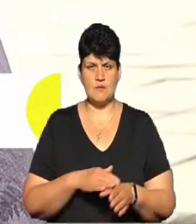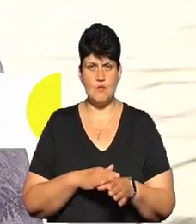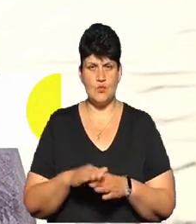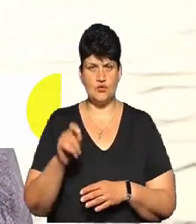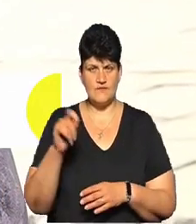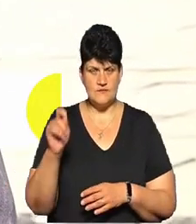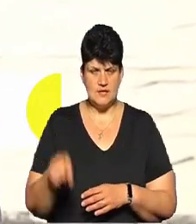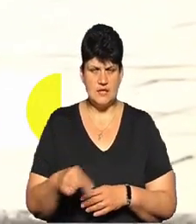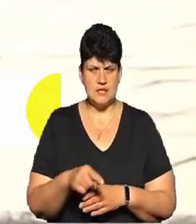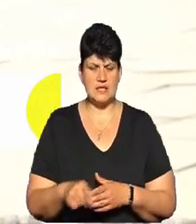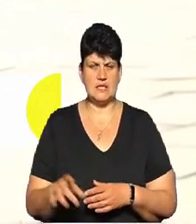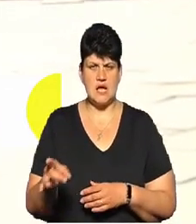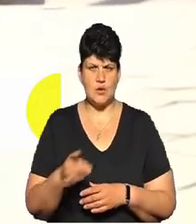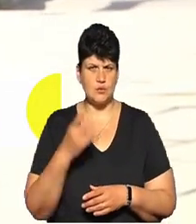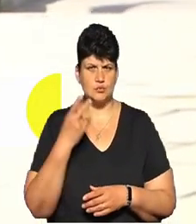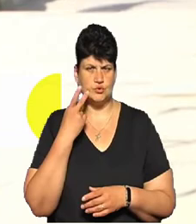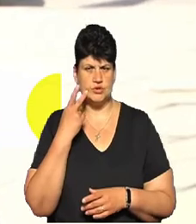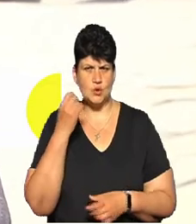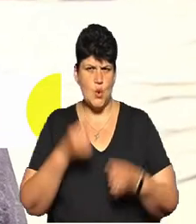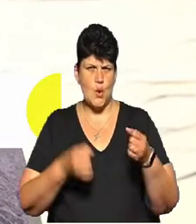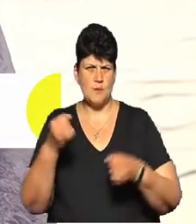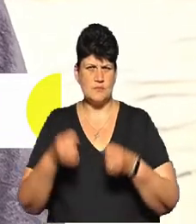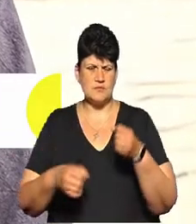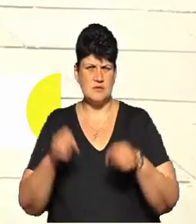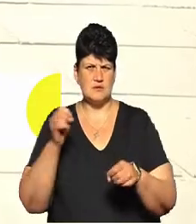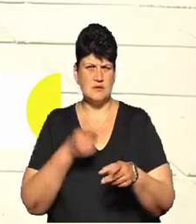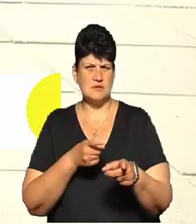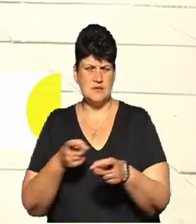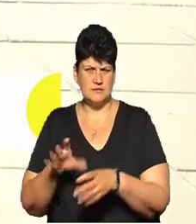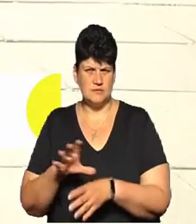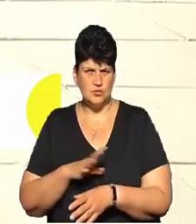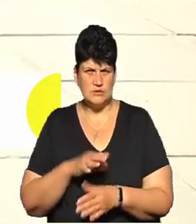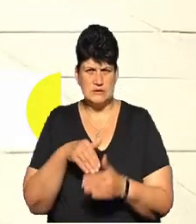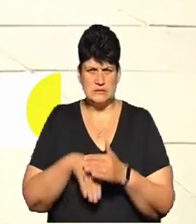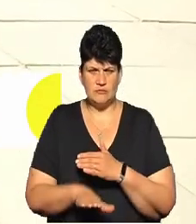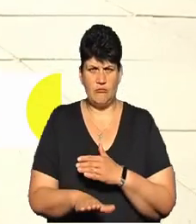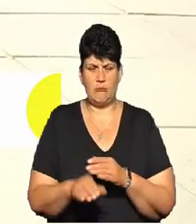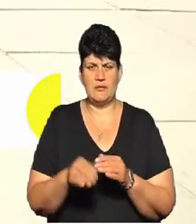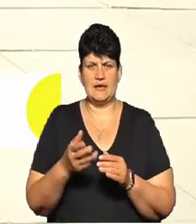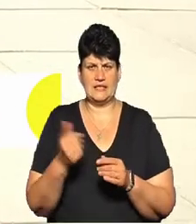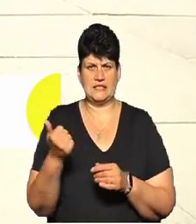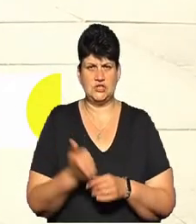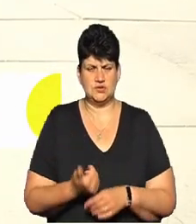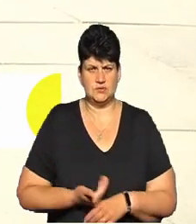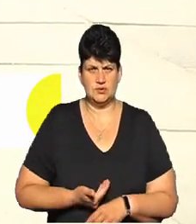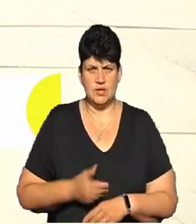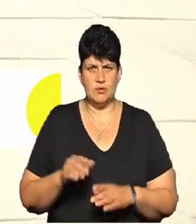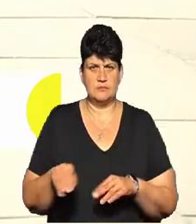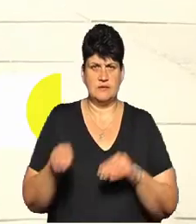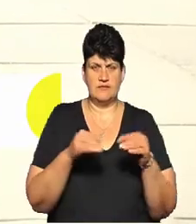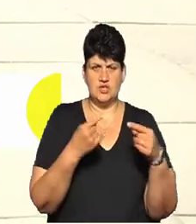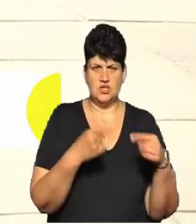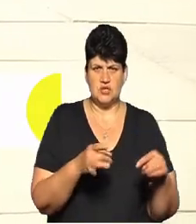район безперервно обстрілювали, тому тиждень прожили в підвалі. Потім довелося переїхати в інший район міста, в будинок